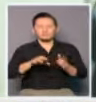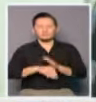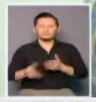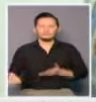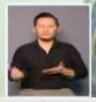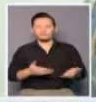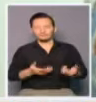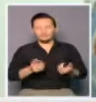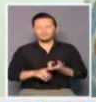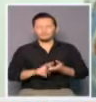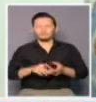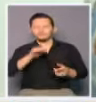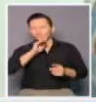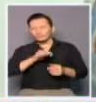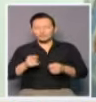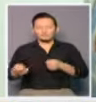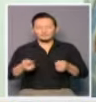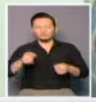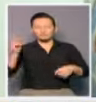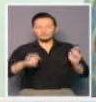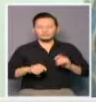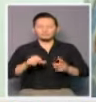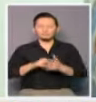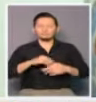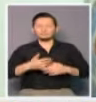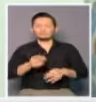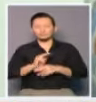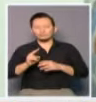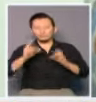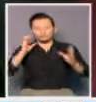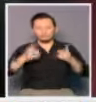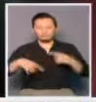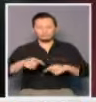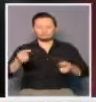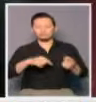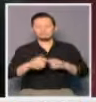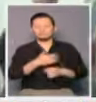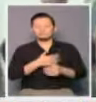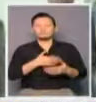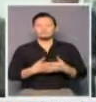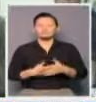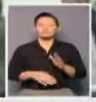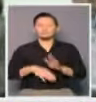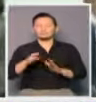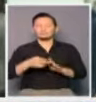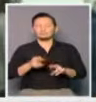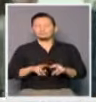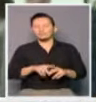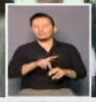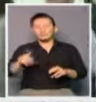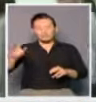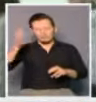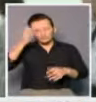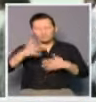приглашение профессоров, преподавателей наших университетов друг к другу. Хотим актуализировать те